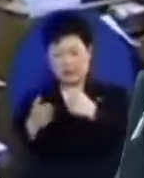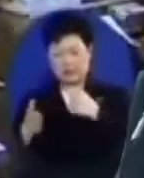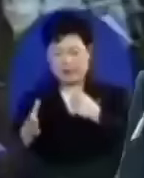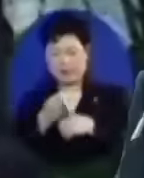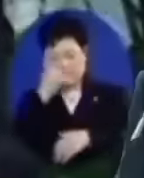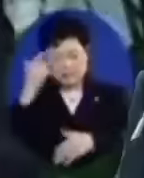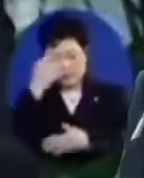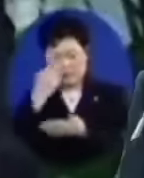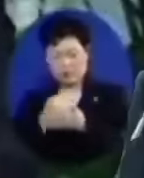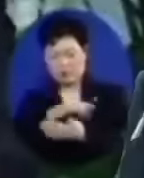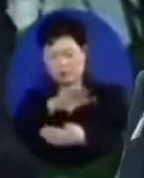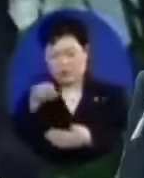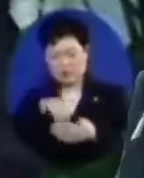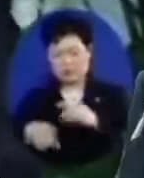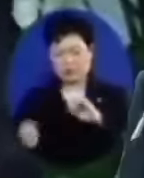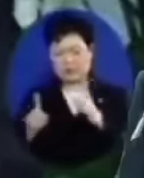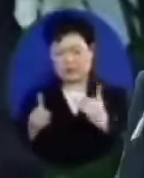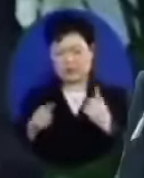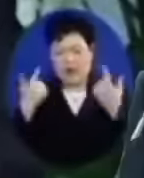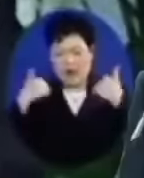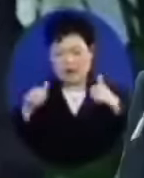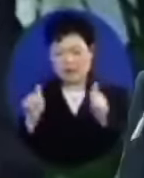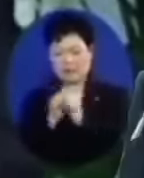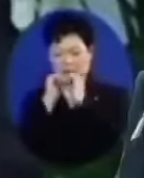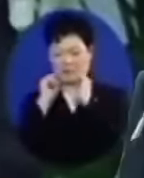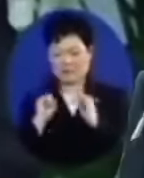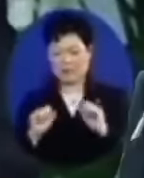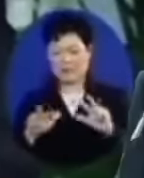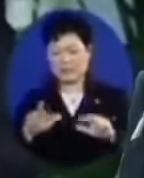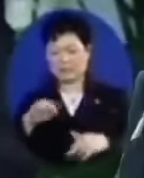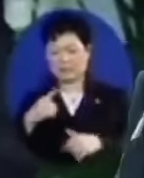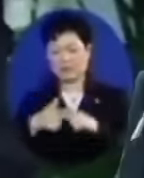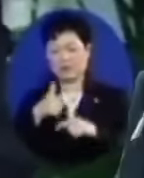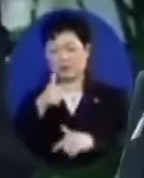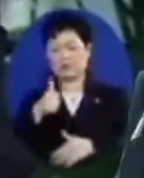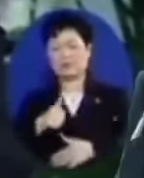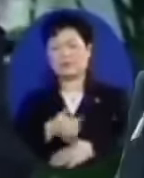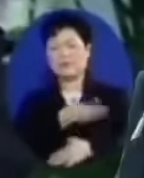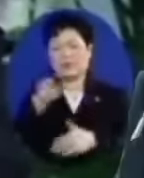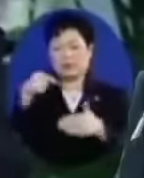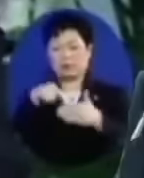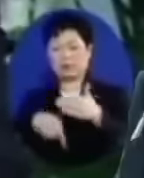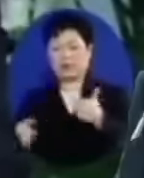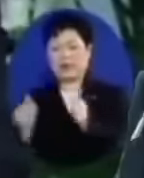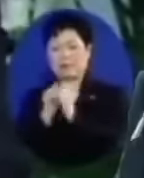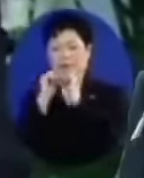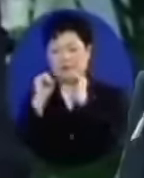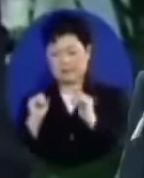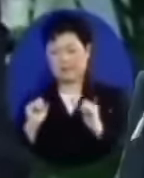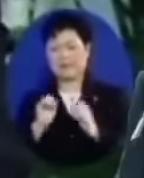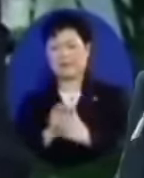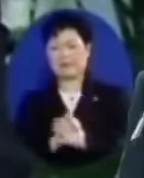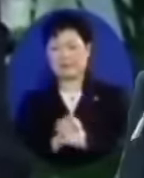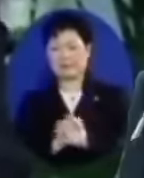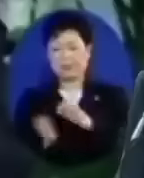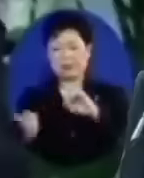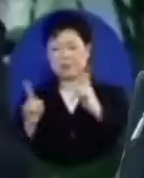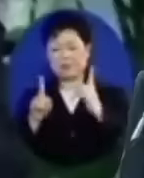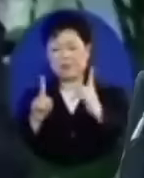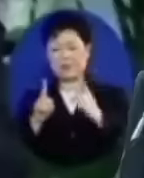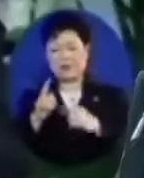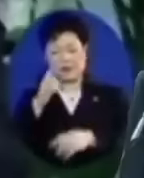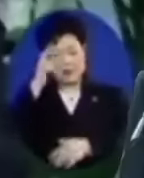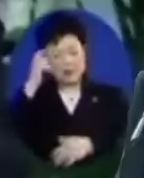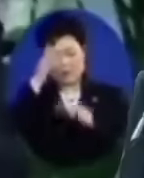우리를 부활시키고 우리와 항상 같이 계신 것입니다. 지금도 예수님이 여러분 속에 같이 계신 것입니다. 부활의 영을